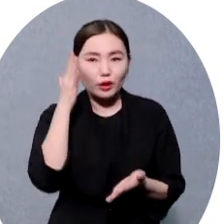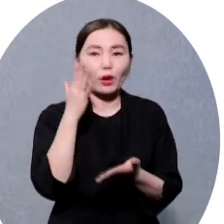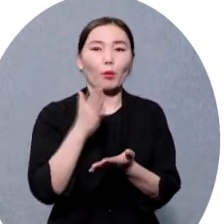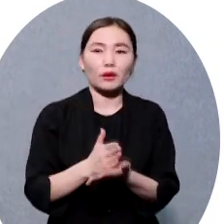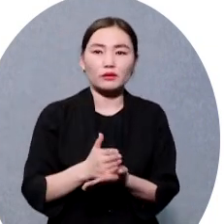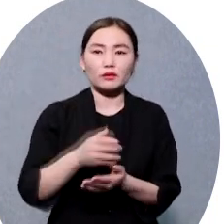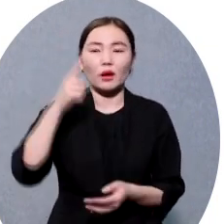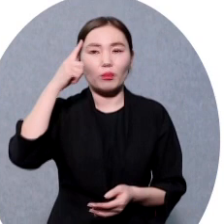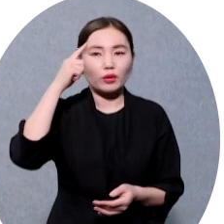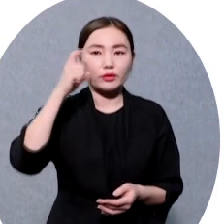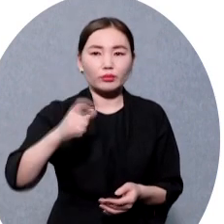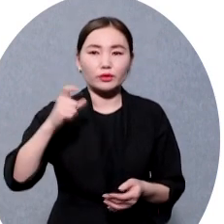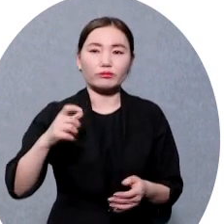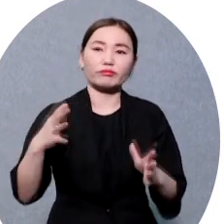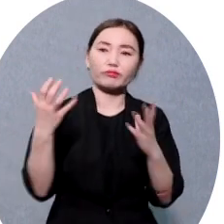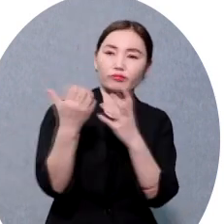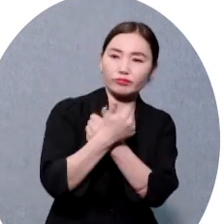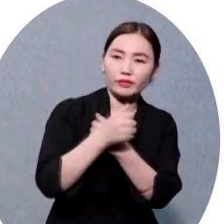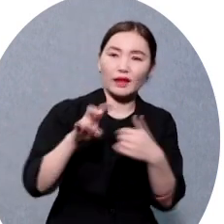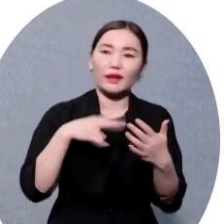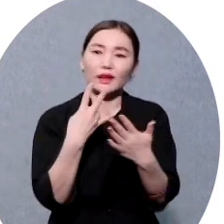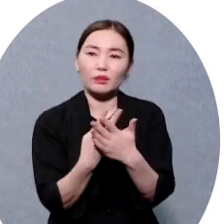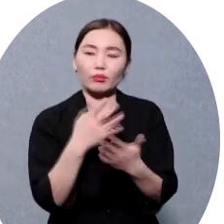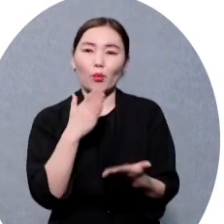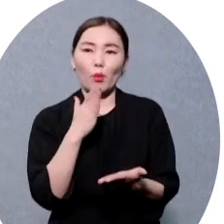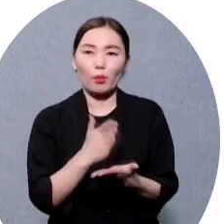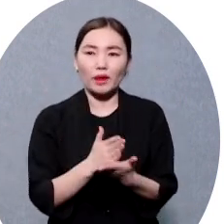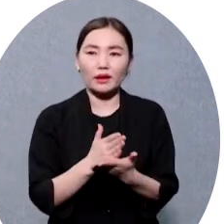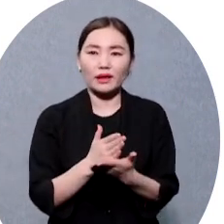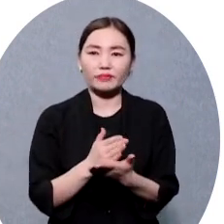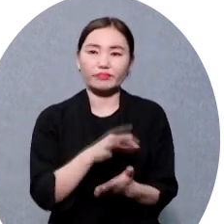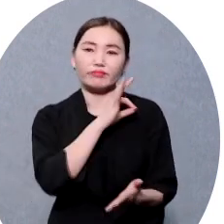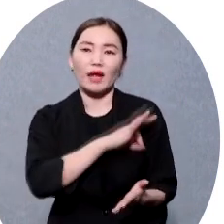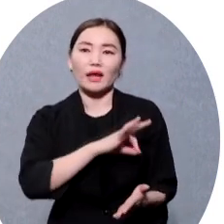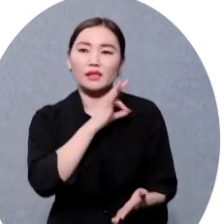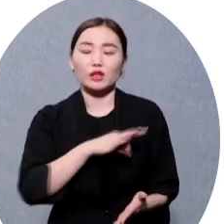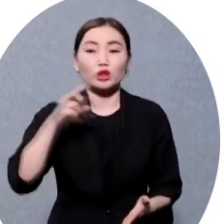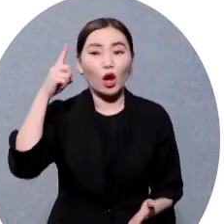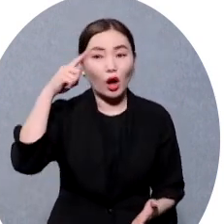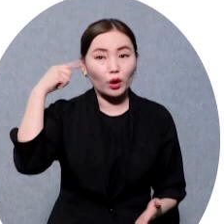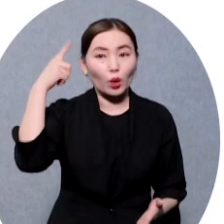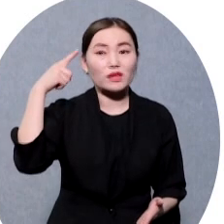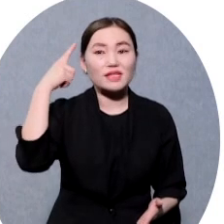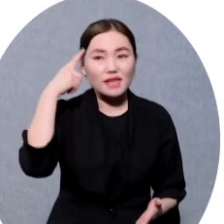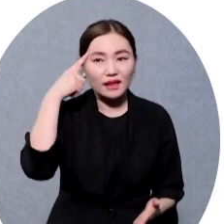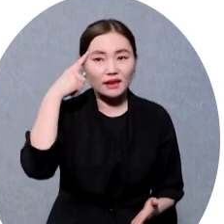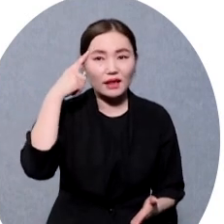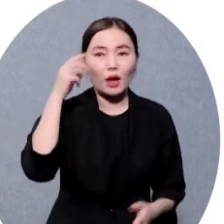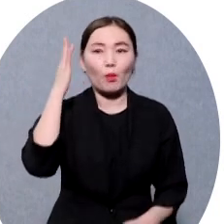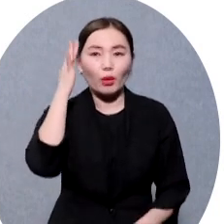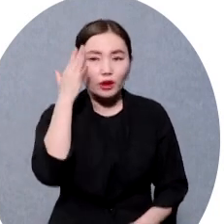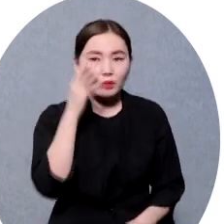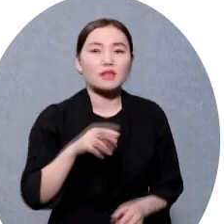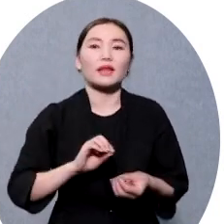улс төрийн одоо дэмжлэг авах зорилготой. Энэ бол маш чухал одоо зорилго бодлого байсан төвдөө үед. За монголчуудын нэгдмэл байдлыг